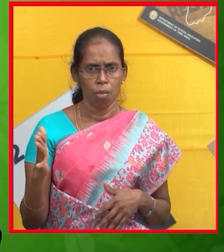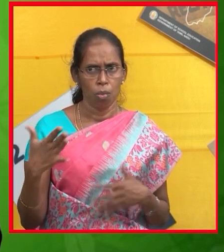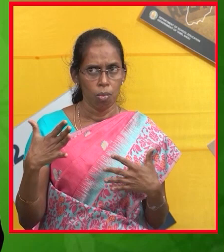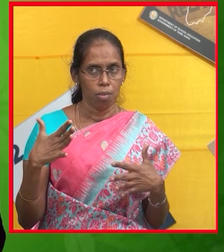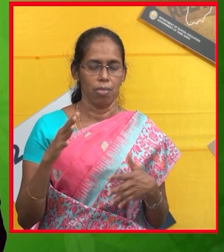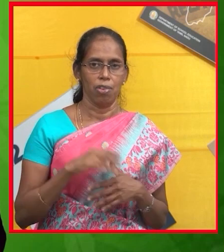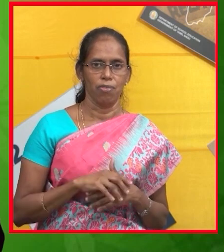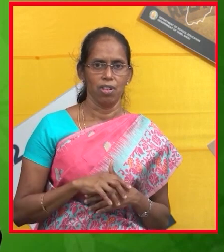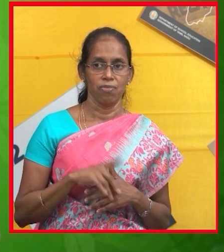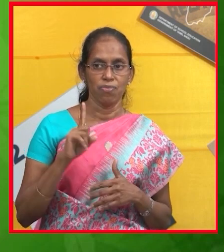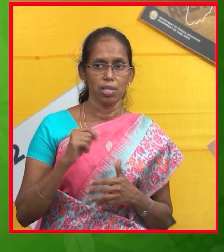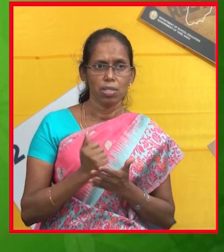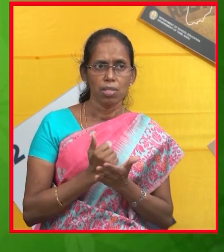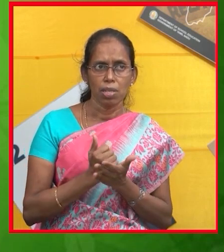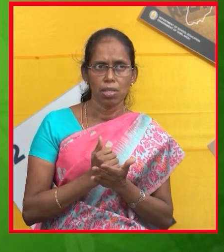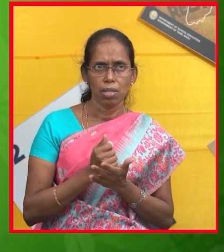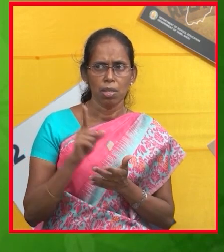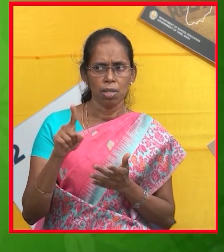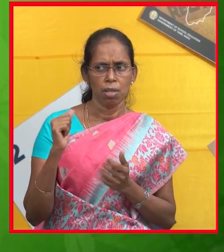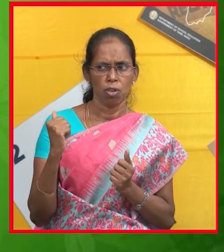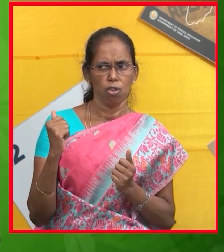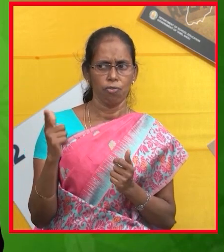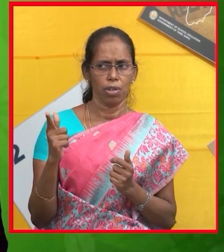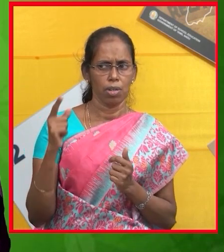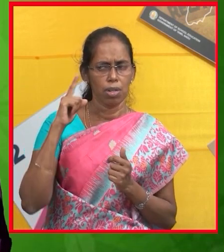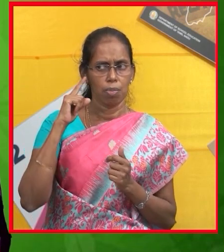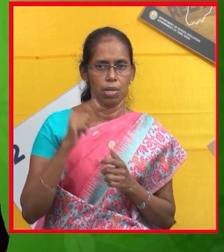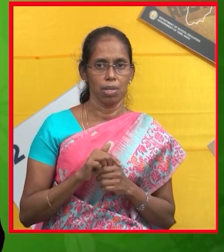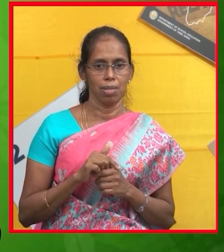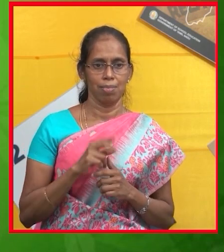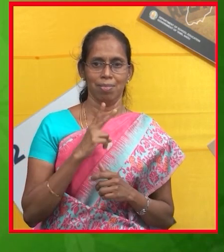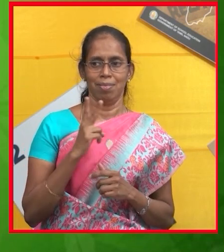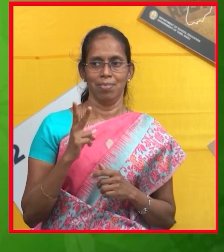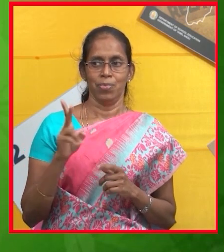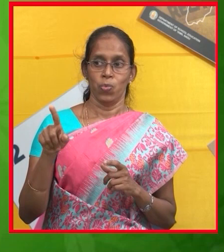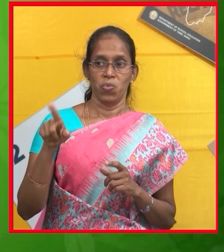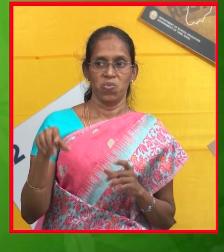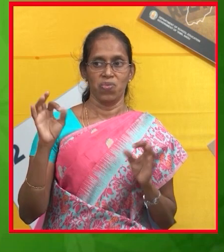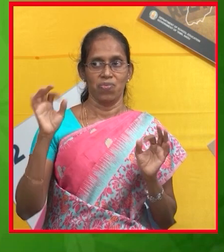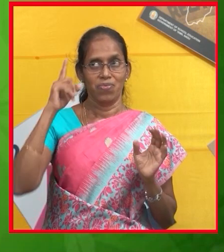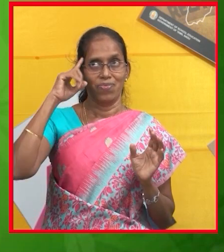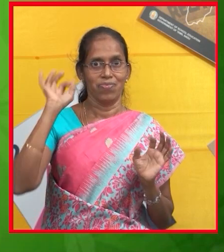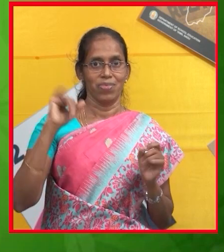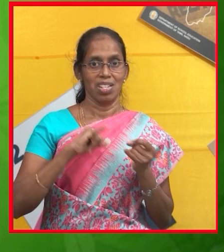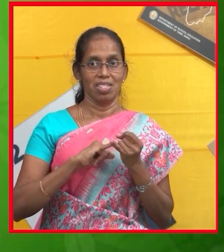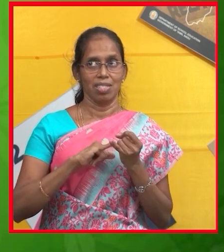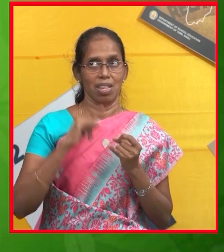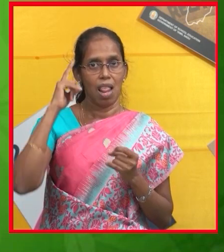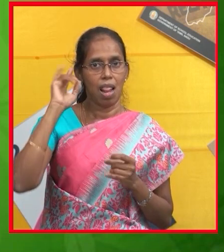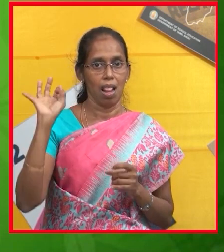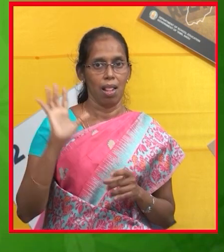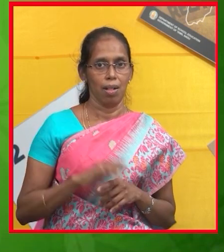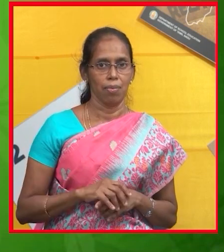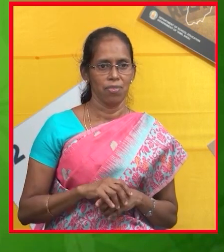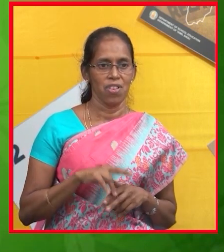எடுத்திருக்காங்க, என்ன மாதிரி இவங்க கான்ஃபிடெண்ட்டாக இருக்காங்கன்றதை தெரிஞ்சுக்கிட்ட பிறகு ஃபேமிலி மெம்பர்ஸ் வந்து இவங்களுக்கு சப்போர்ட் பண்ணுறாங்க,